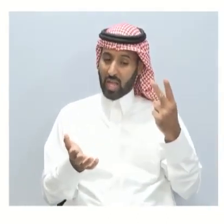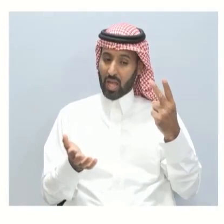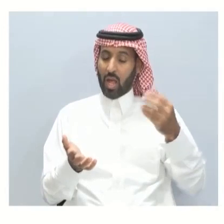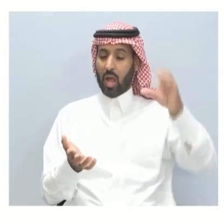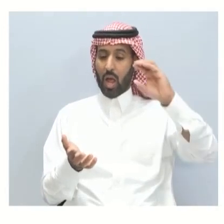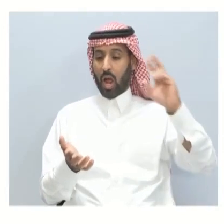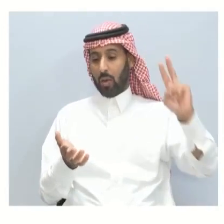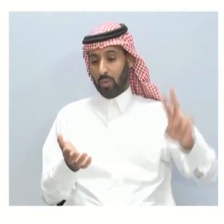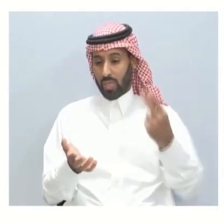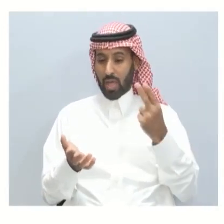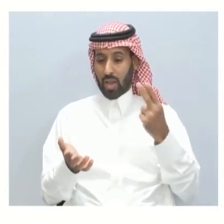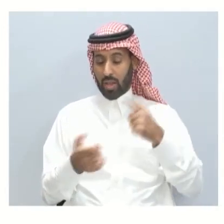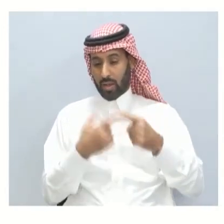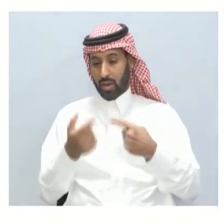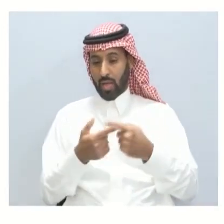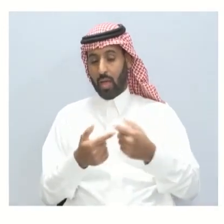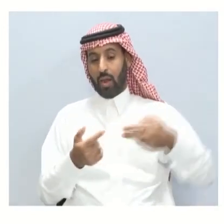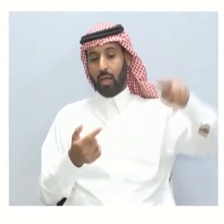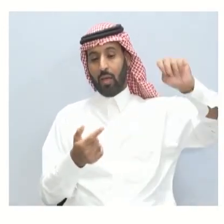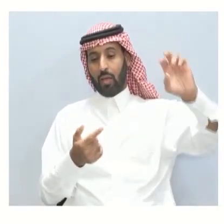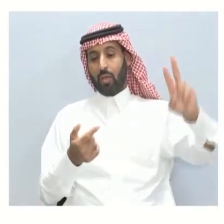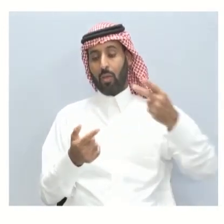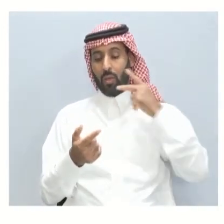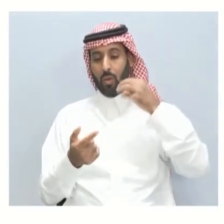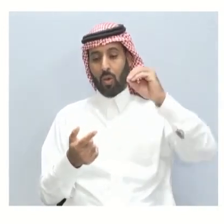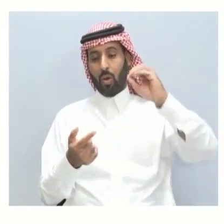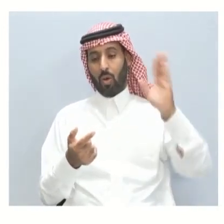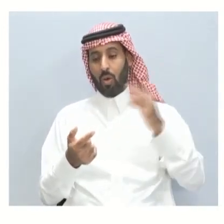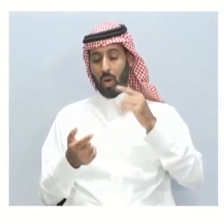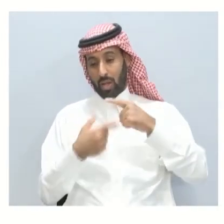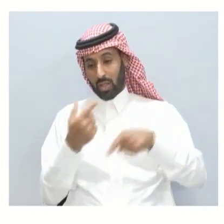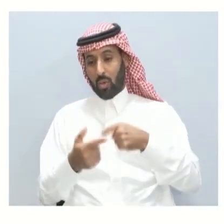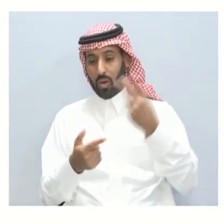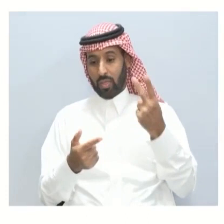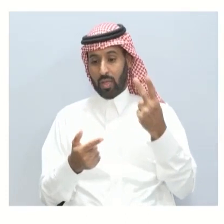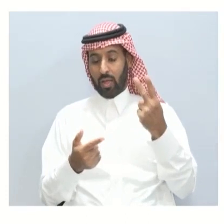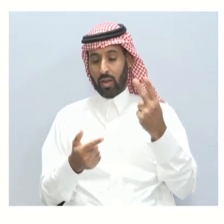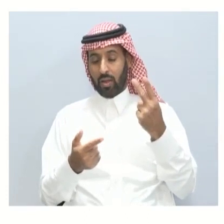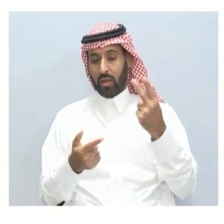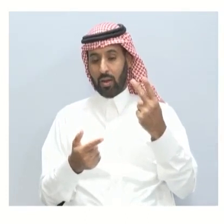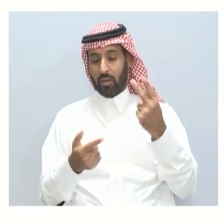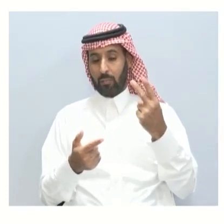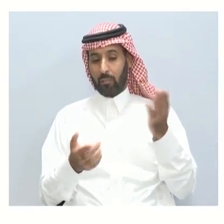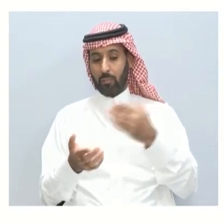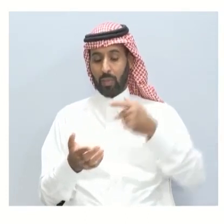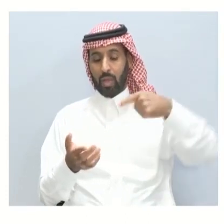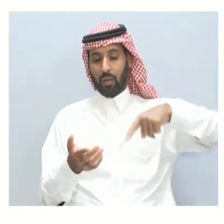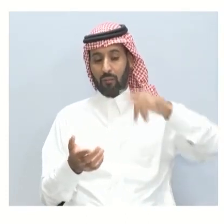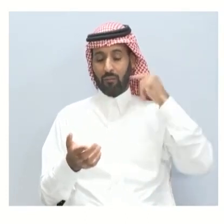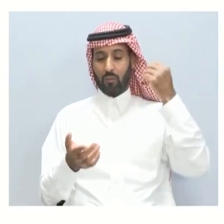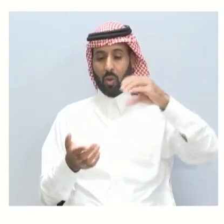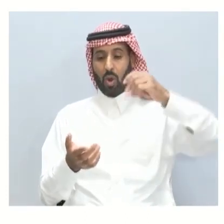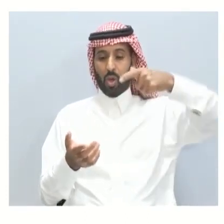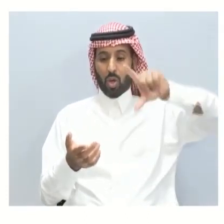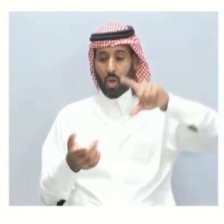كربون الثانيه النيتروجين واكسجين ايضا الثانيه بالنسبه للفسفور